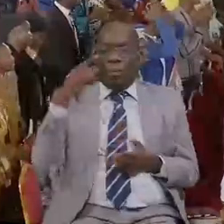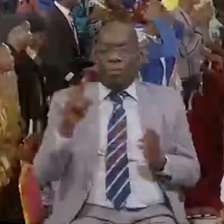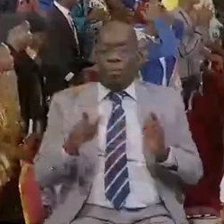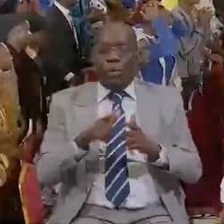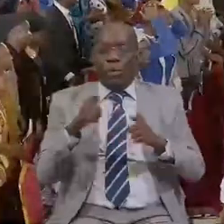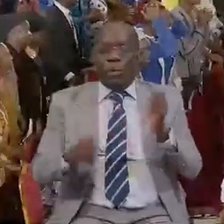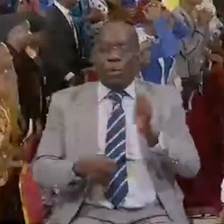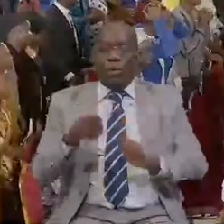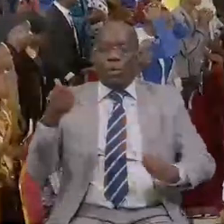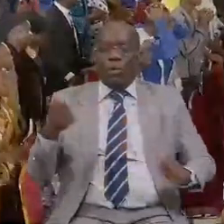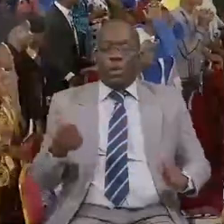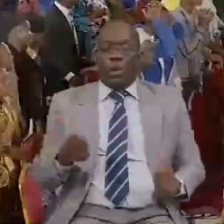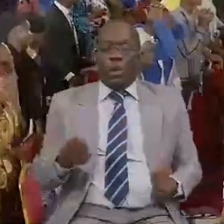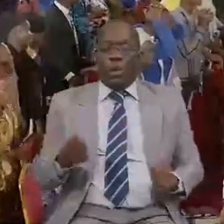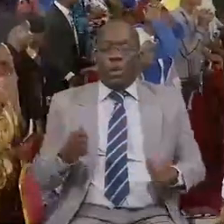Les plus grands exploits.